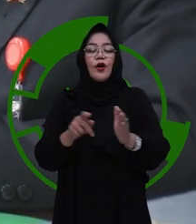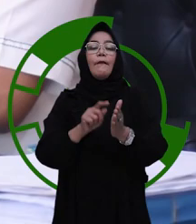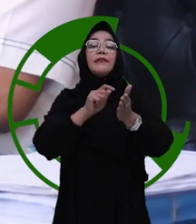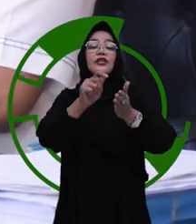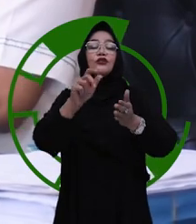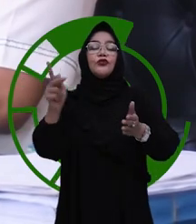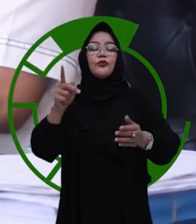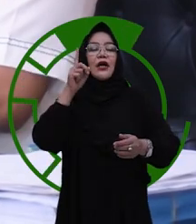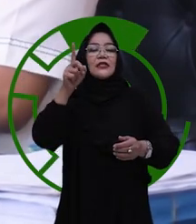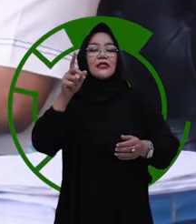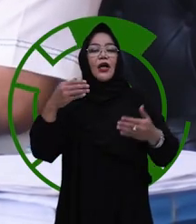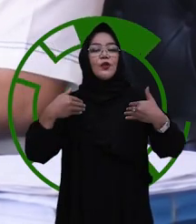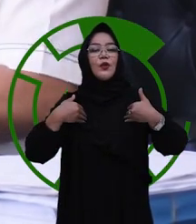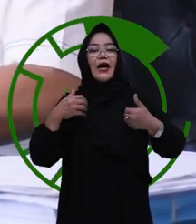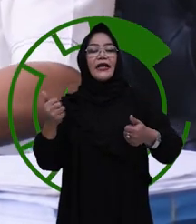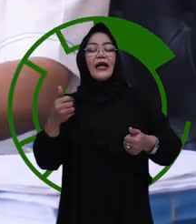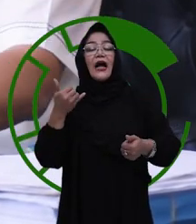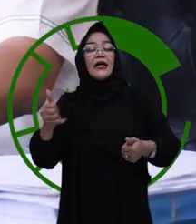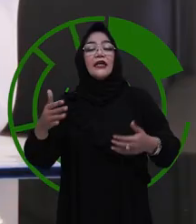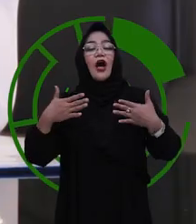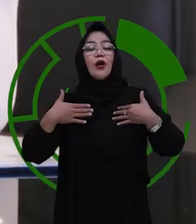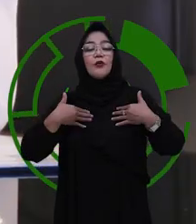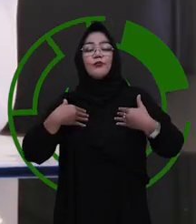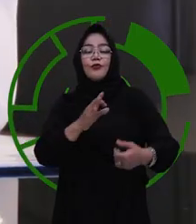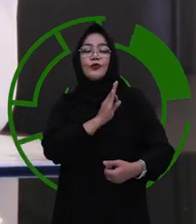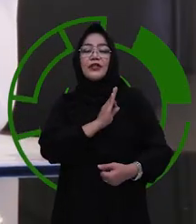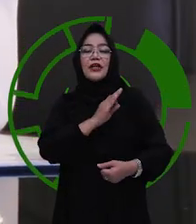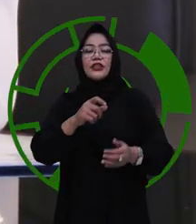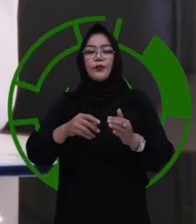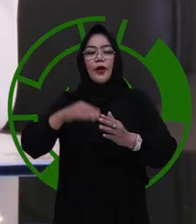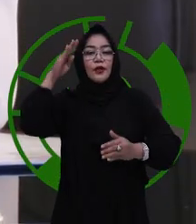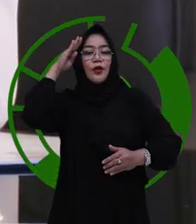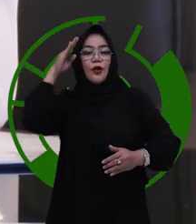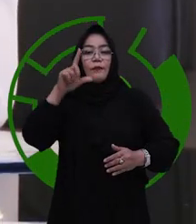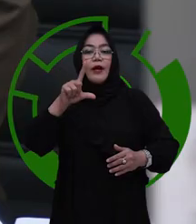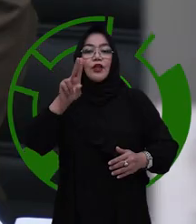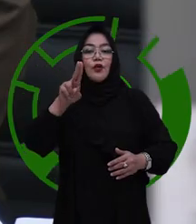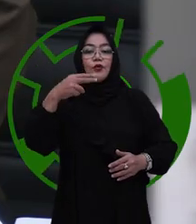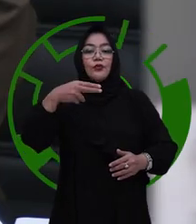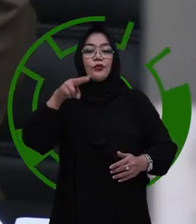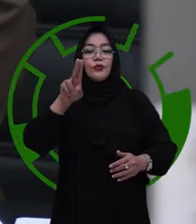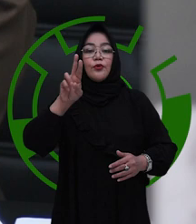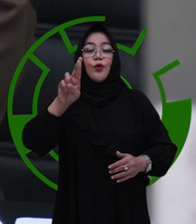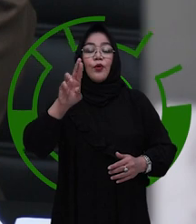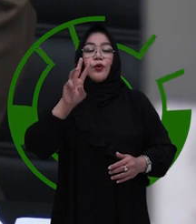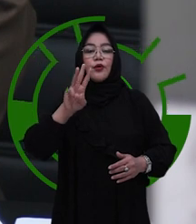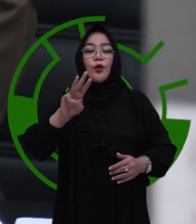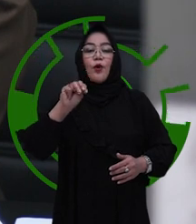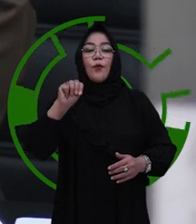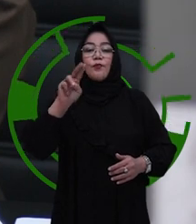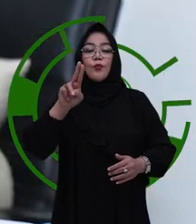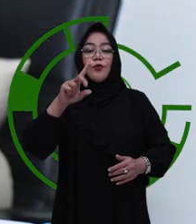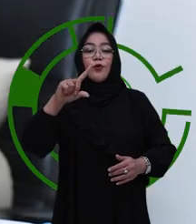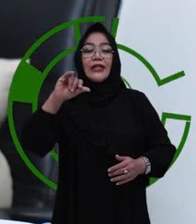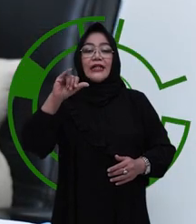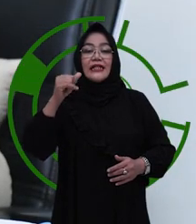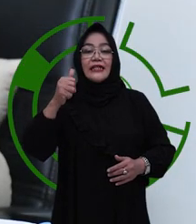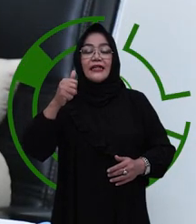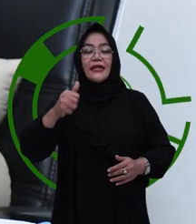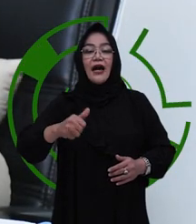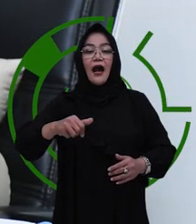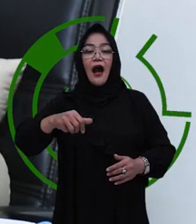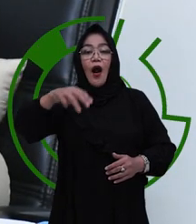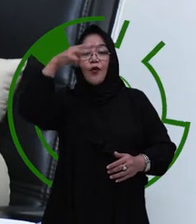menunjukkan suatu keadaan yang mempunyai sifat kehormatan, keluhuran, kemuliaan, dan wibawa serta